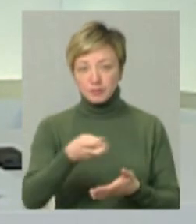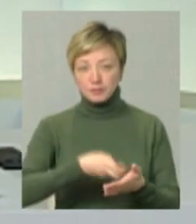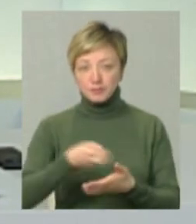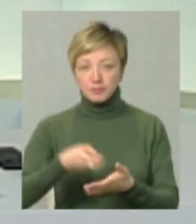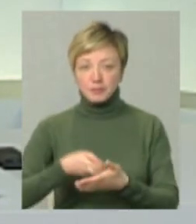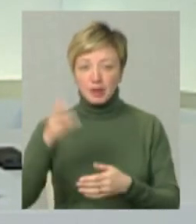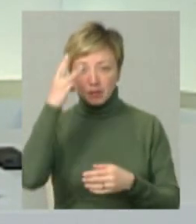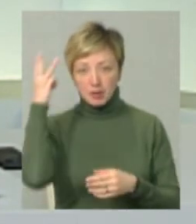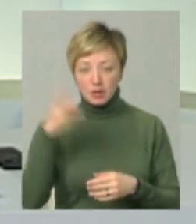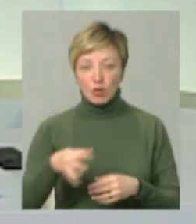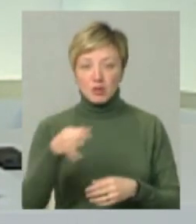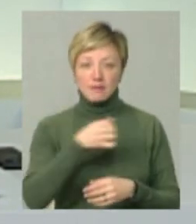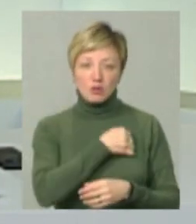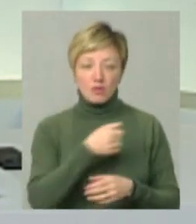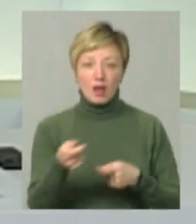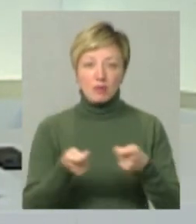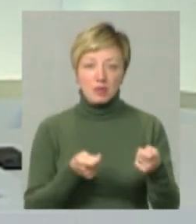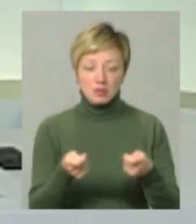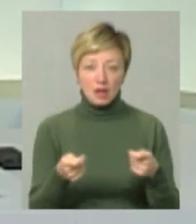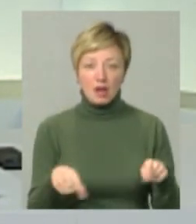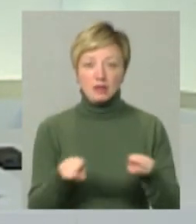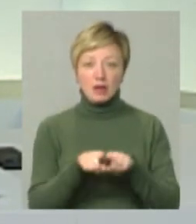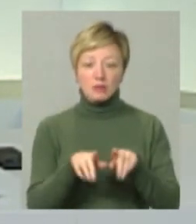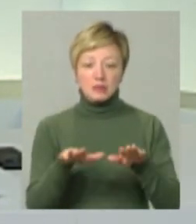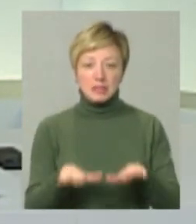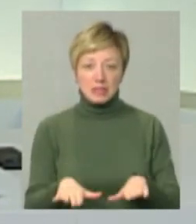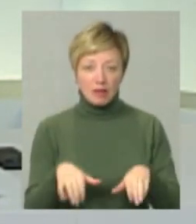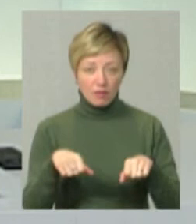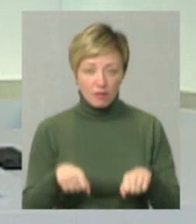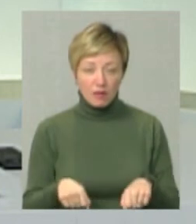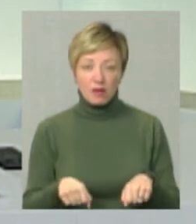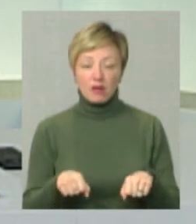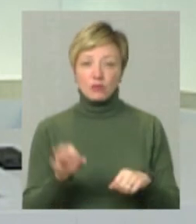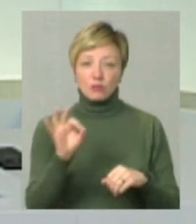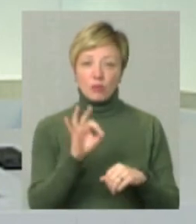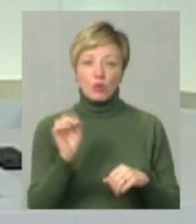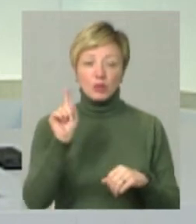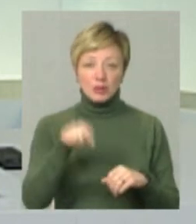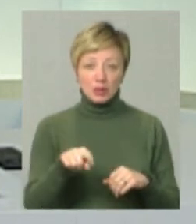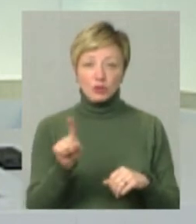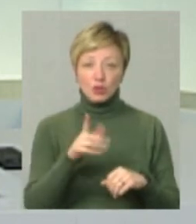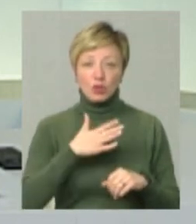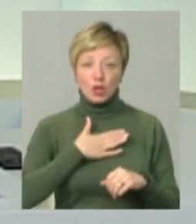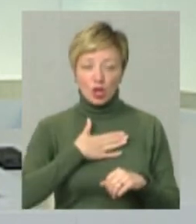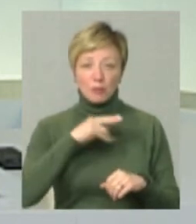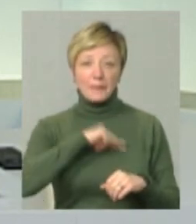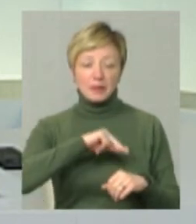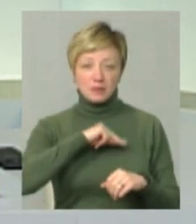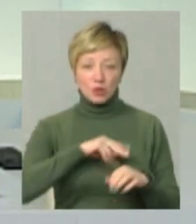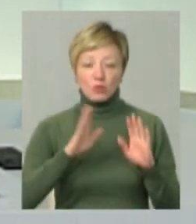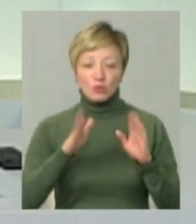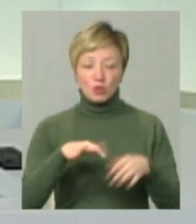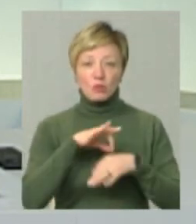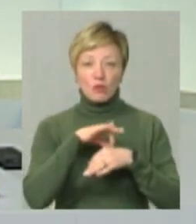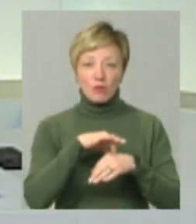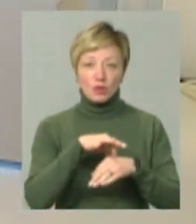листами Хмельницьку обласну військову адміністрацію, а також органи місцевого самоврядування, що нашими працівниками